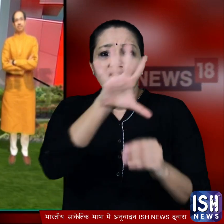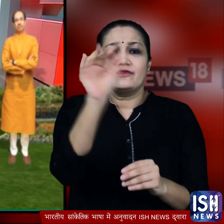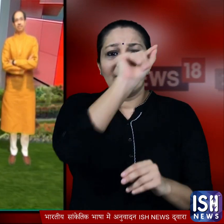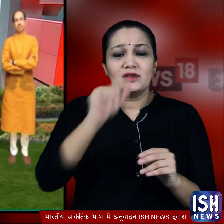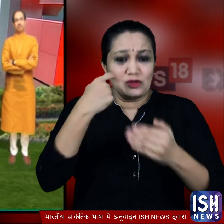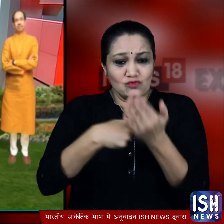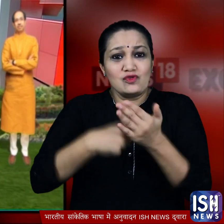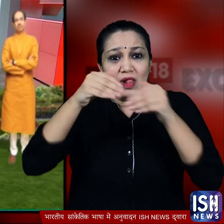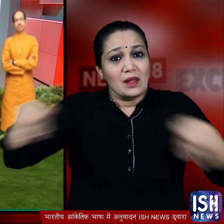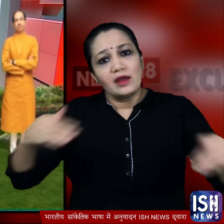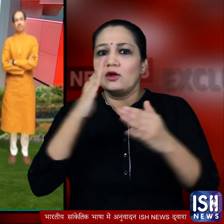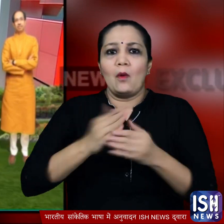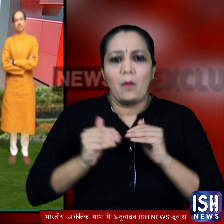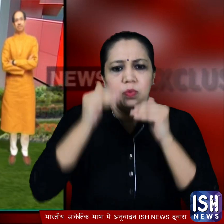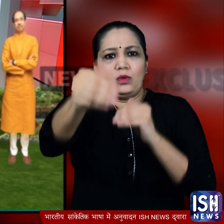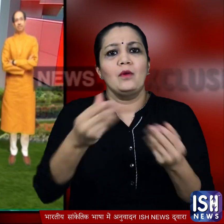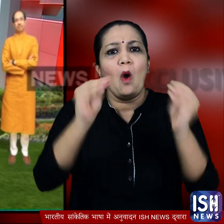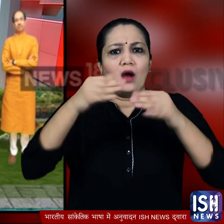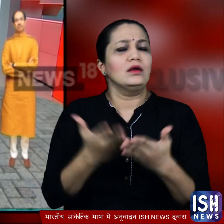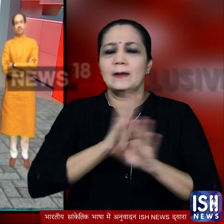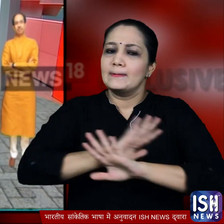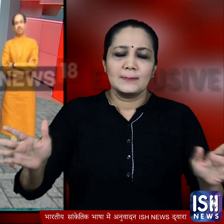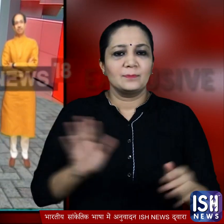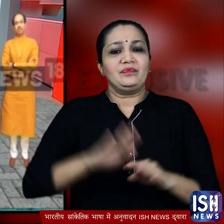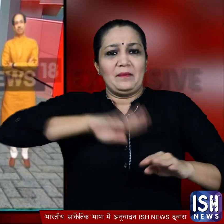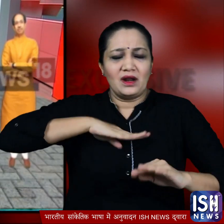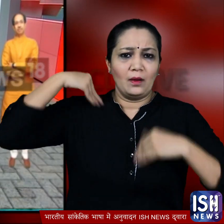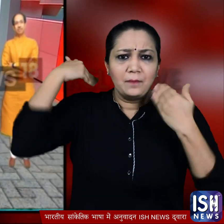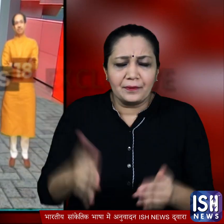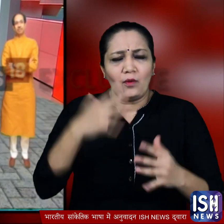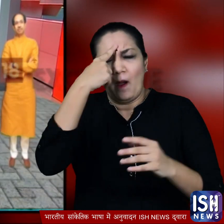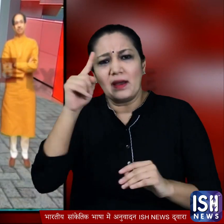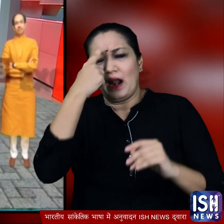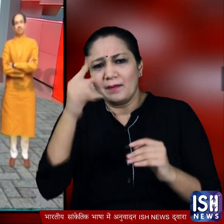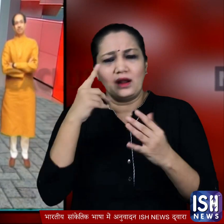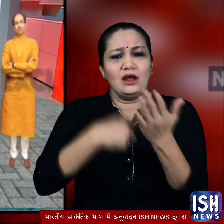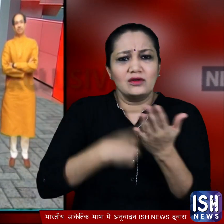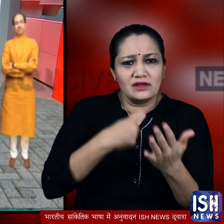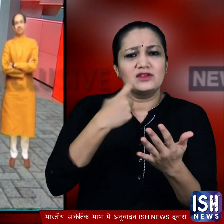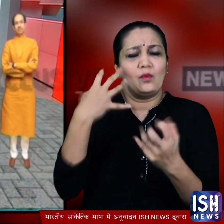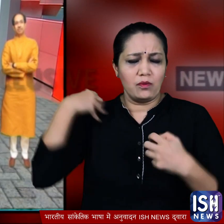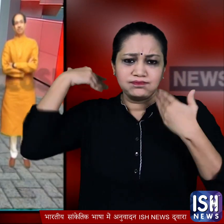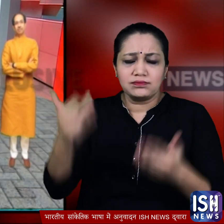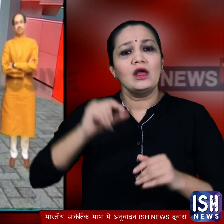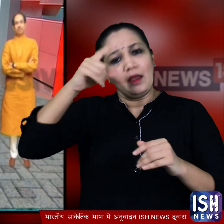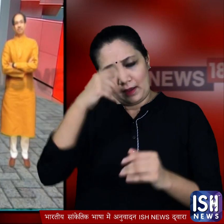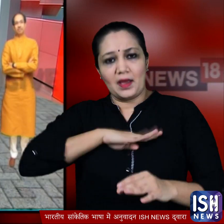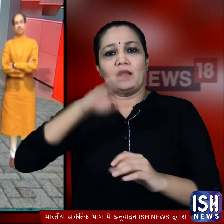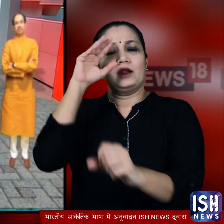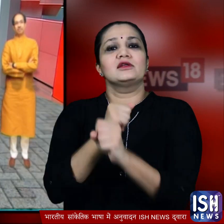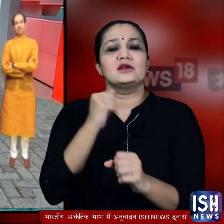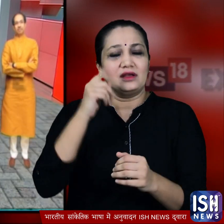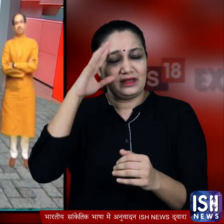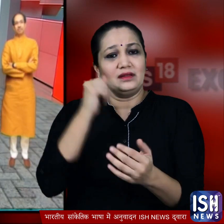आरक्षण की सीमा का उल्लंघन होगा। महाराष्ट्र में लंबे वक्त से उठ रही मराठा आरक्षण की मांग को मानते हुए सरकार ने यह फैसला किया था,